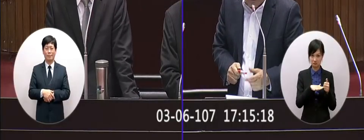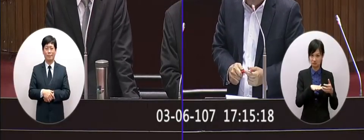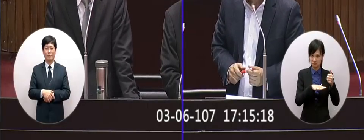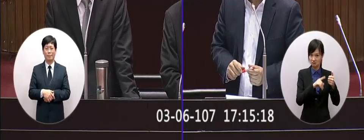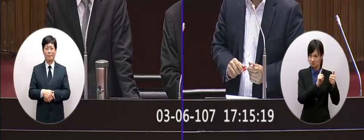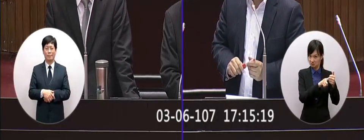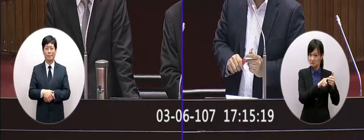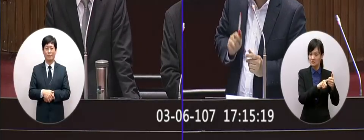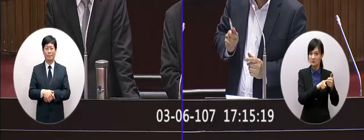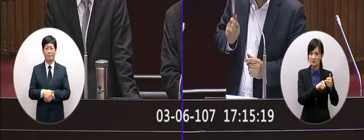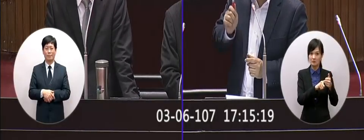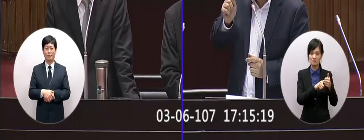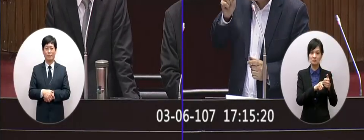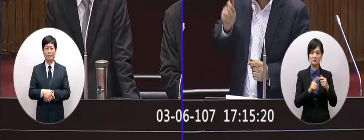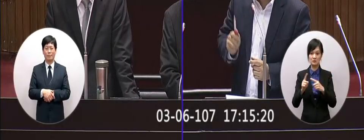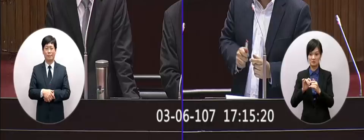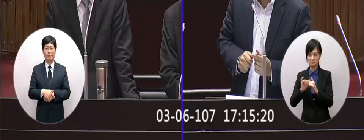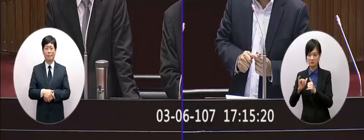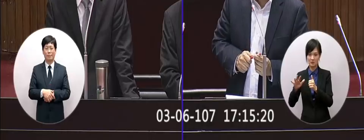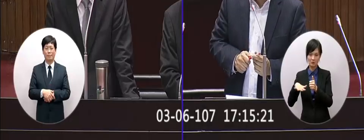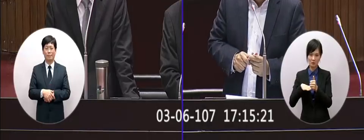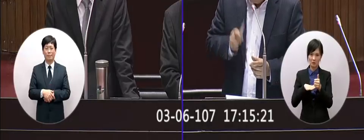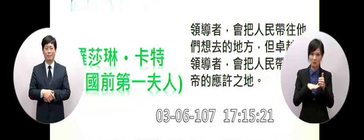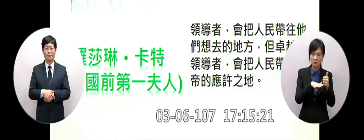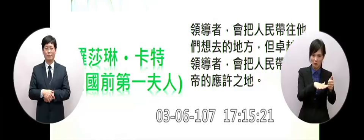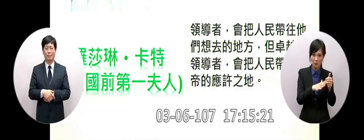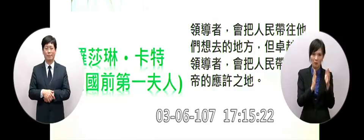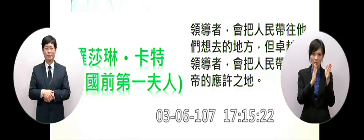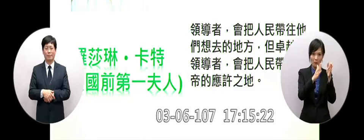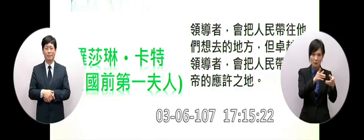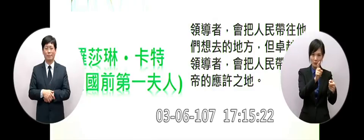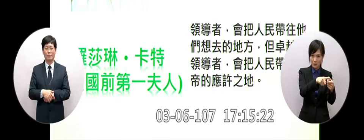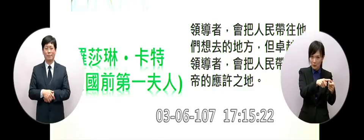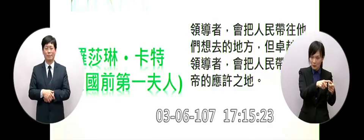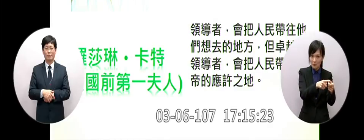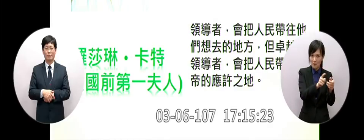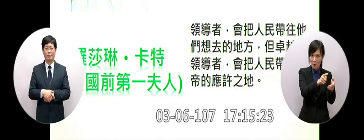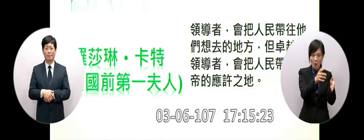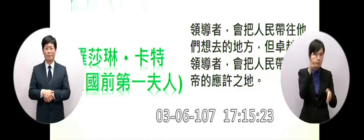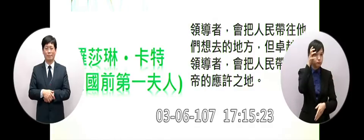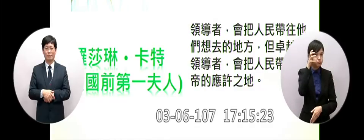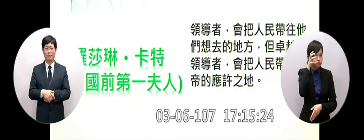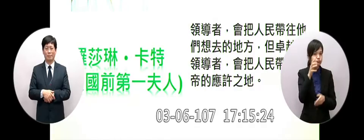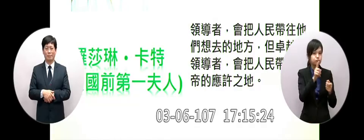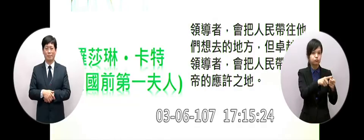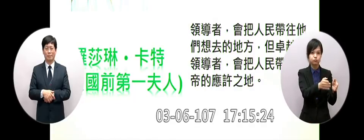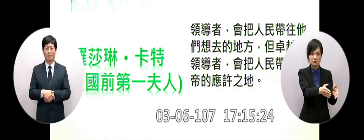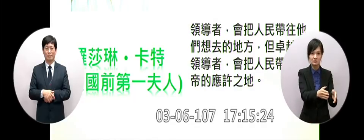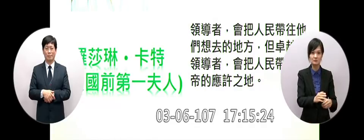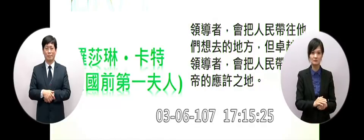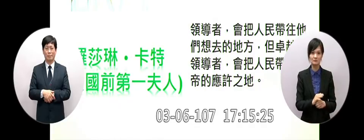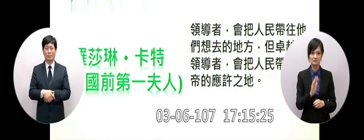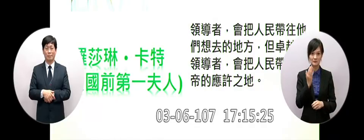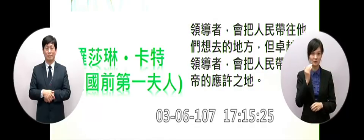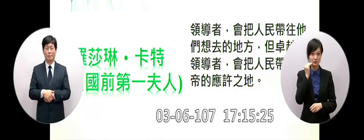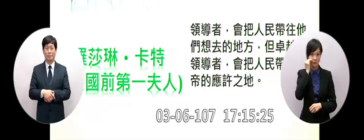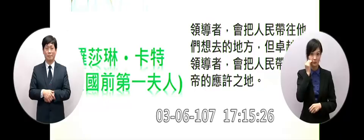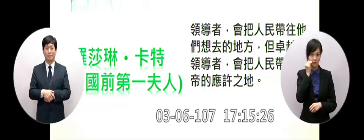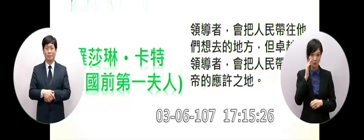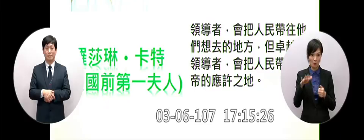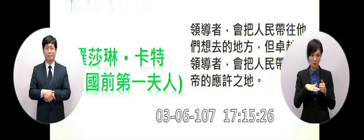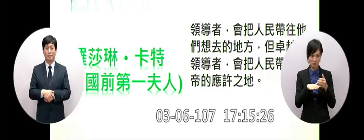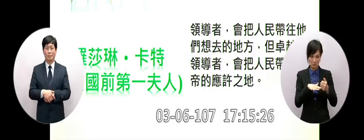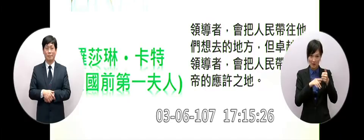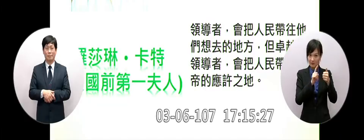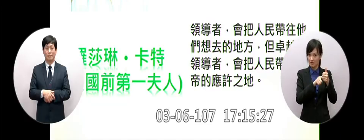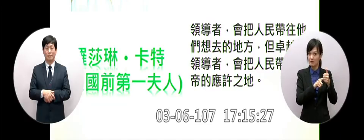民带往他们想去的地方，但是呢，卓越的领导者会把人民带往上帝的应